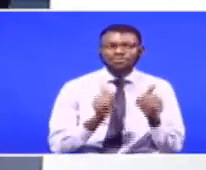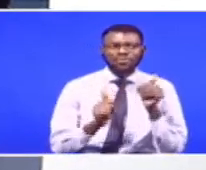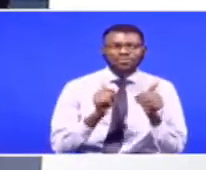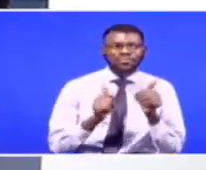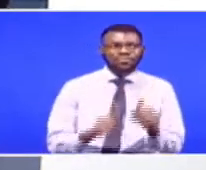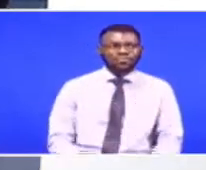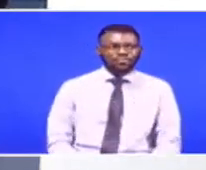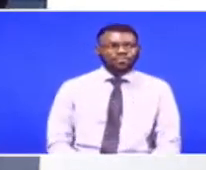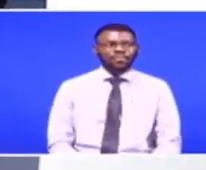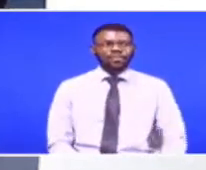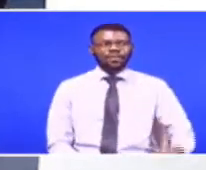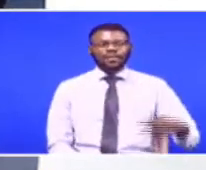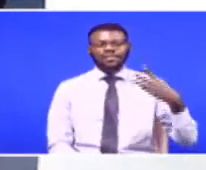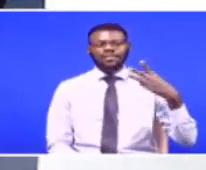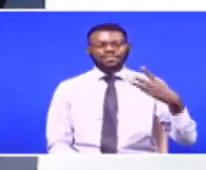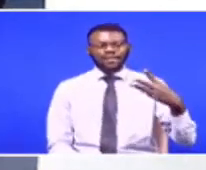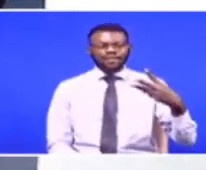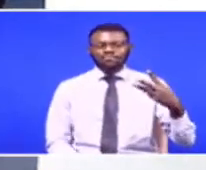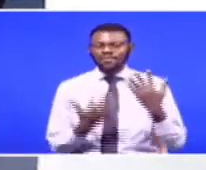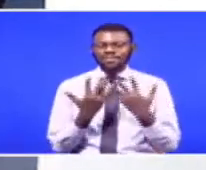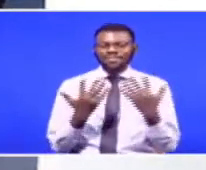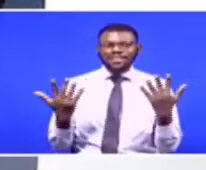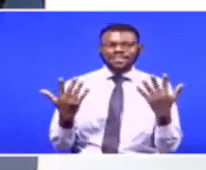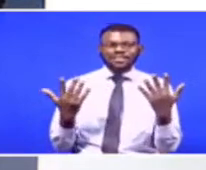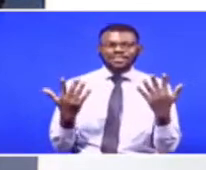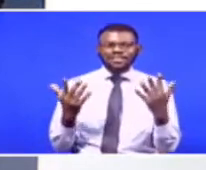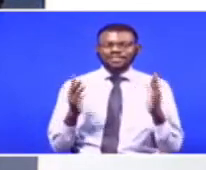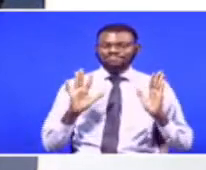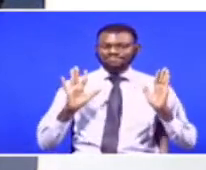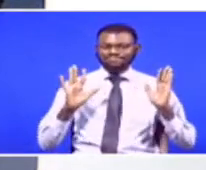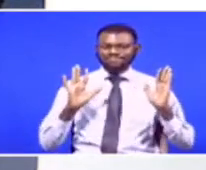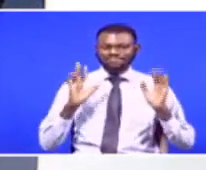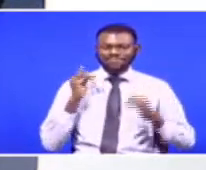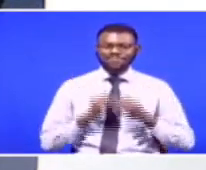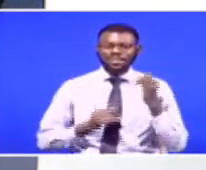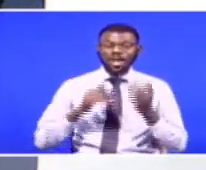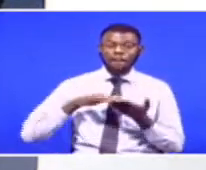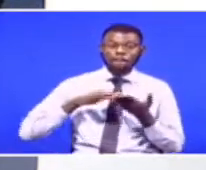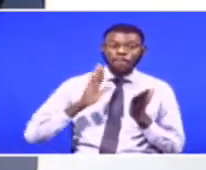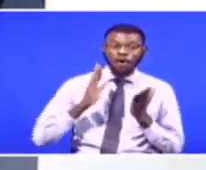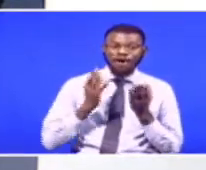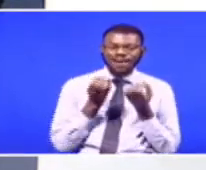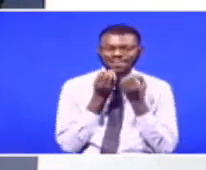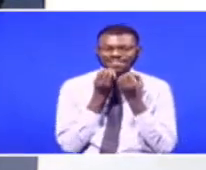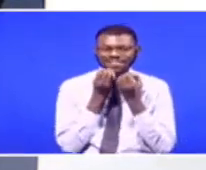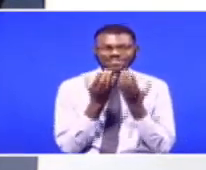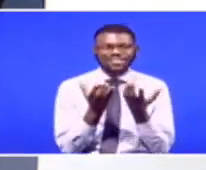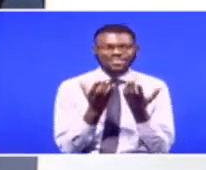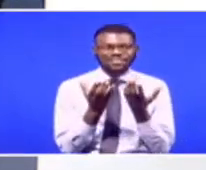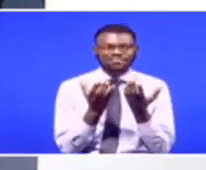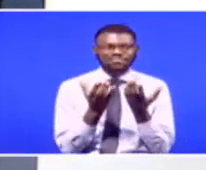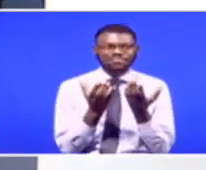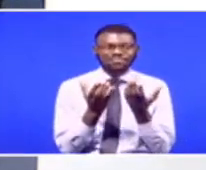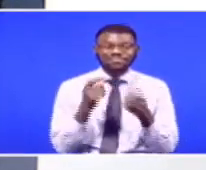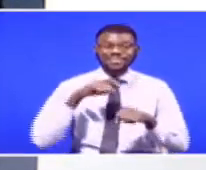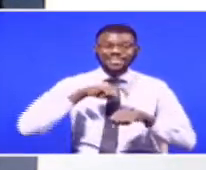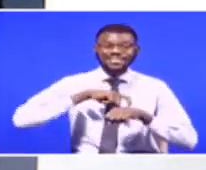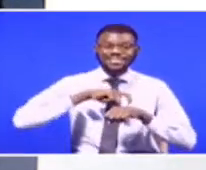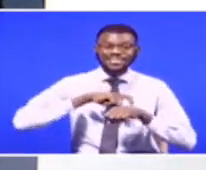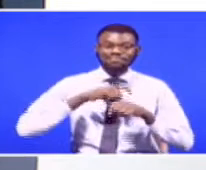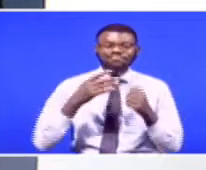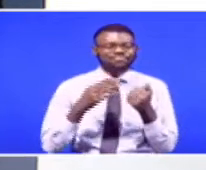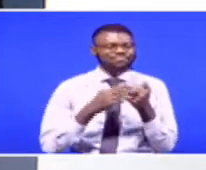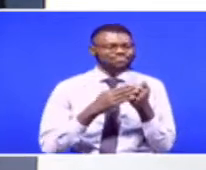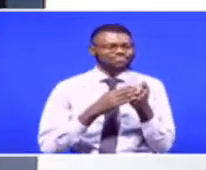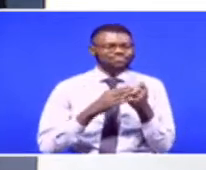ni matatu. Umekataa kukamilisha. Achia. Kwa mengi zaidi atakuwa na Chris anaitwa Theory, mwenyekiti wa